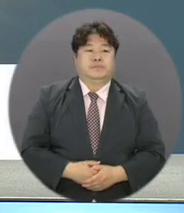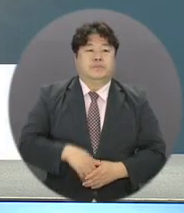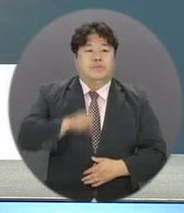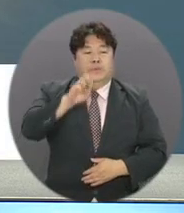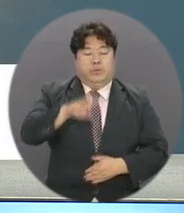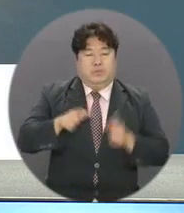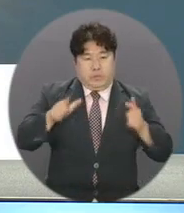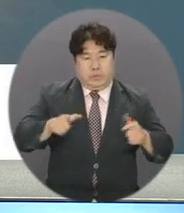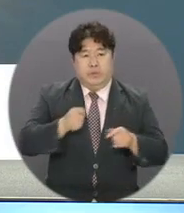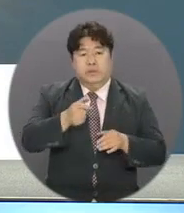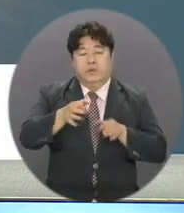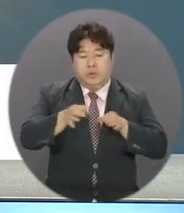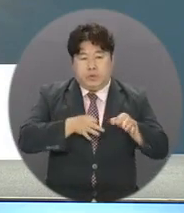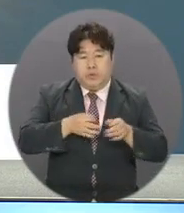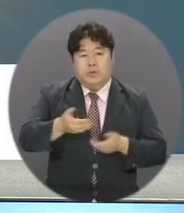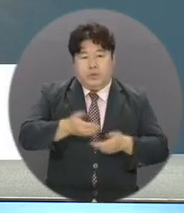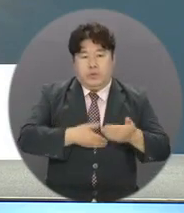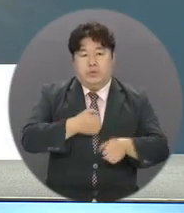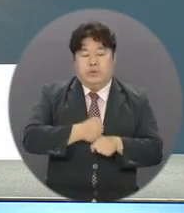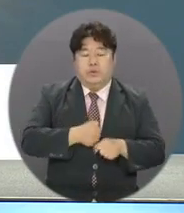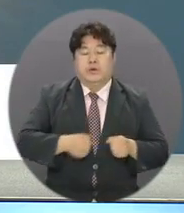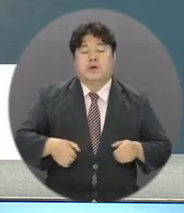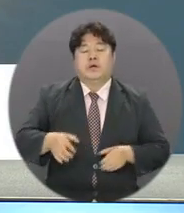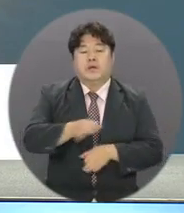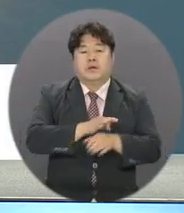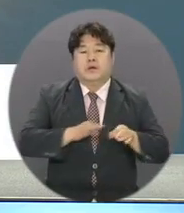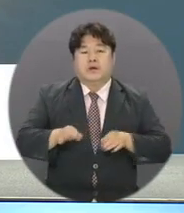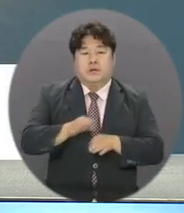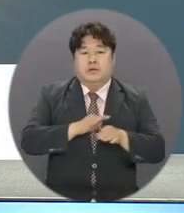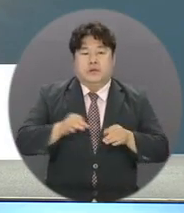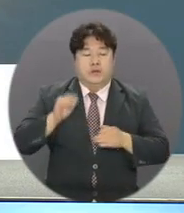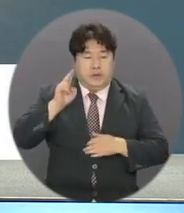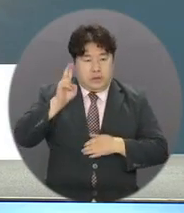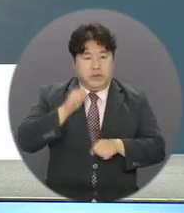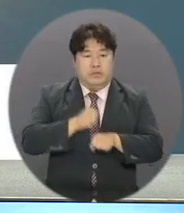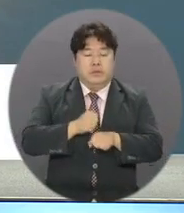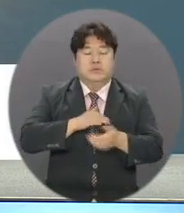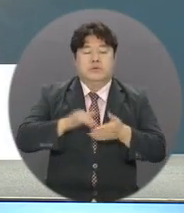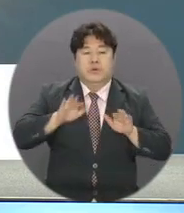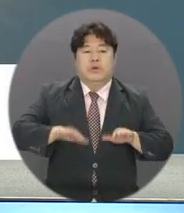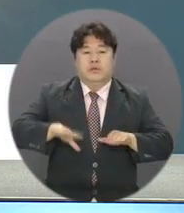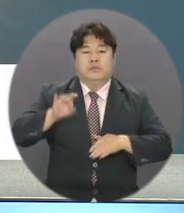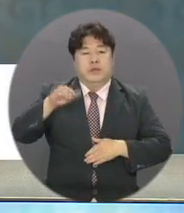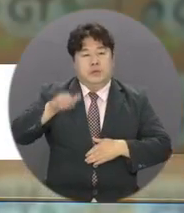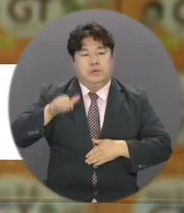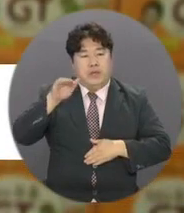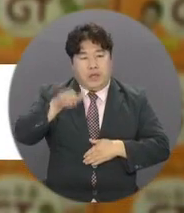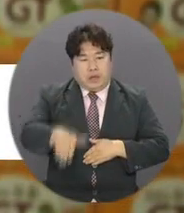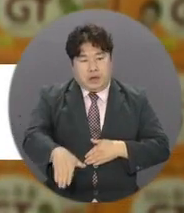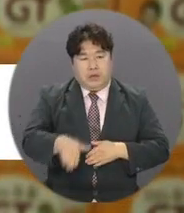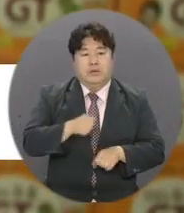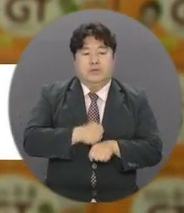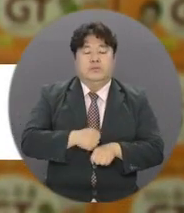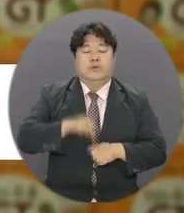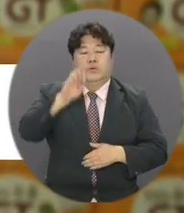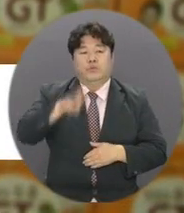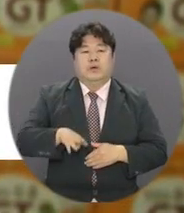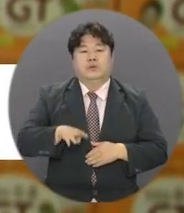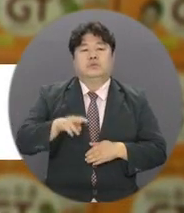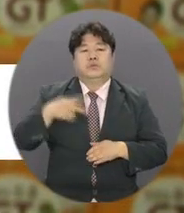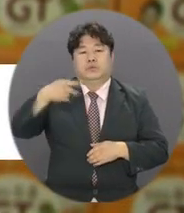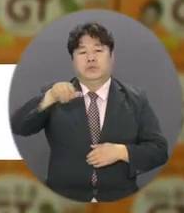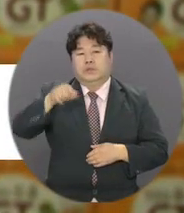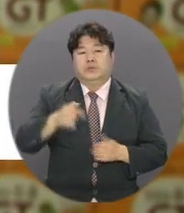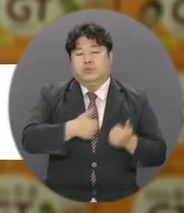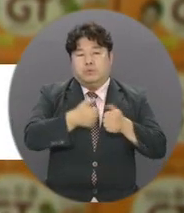광주 지역 소매 유통업의 경기 전망 지수가 올 들어 처음으로 기준치 이하로 떨어졌습니다. 광주